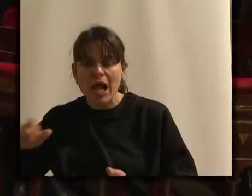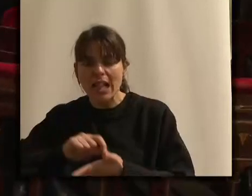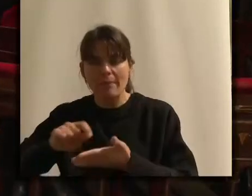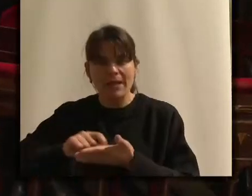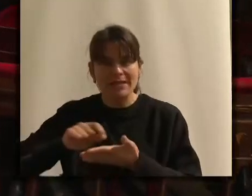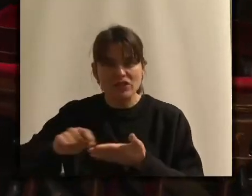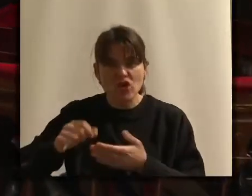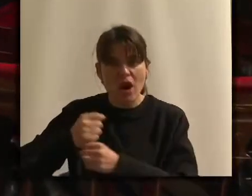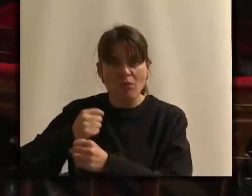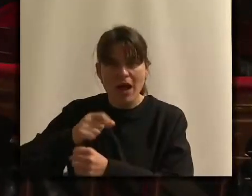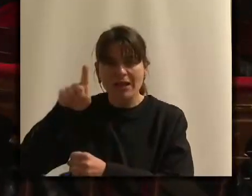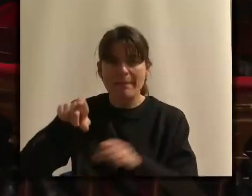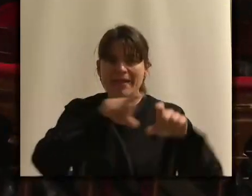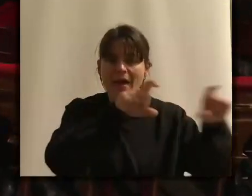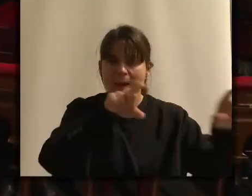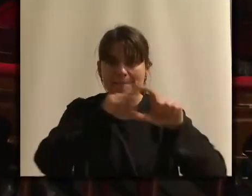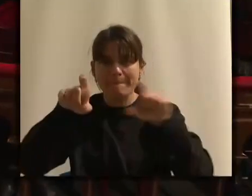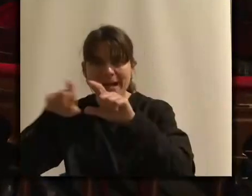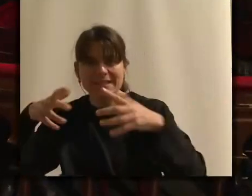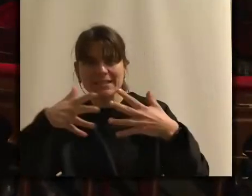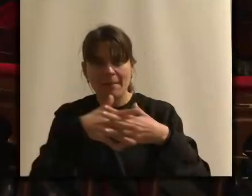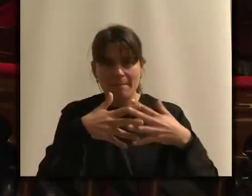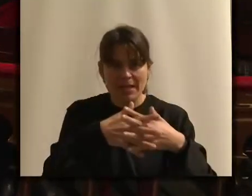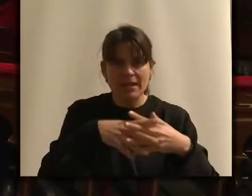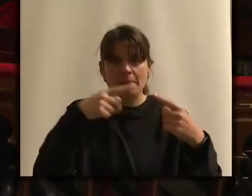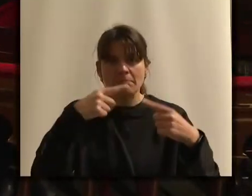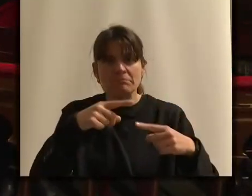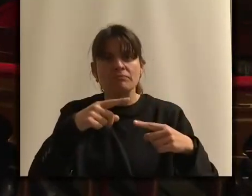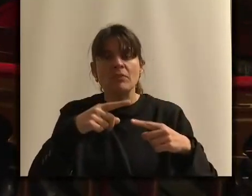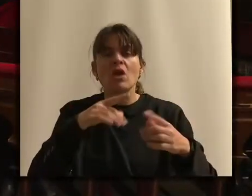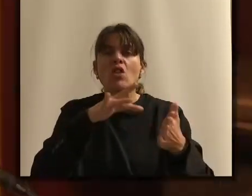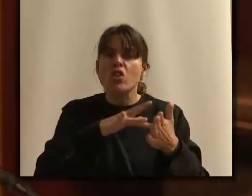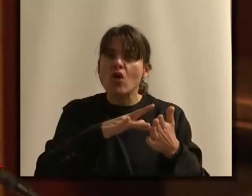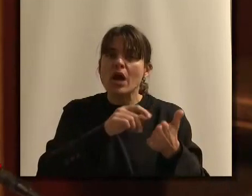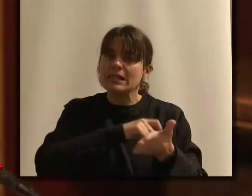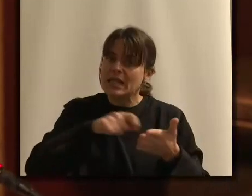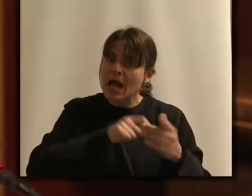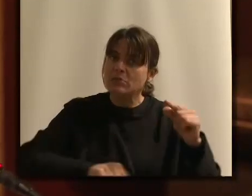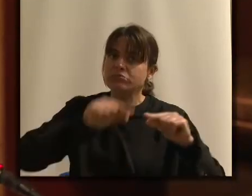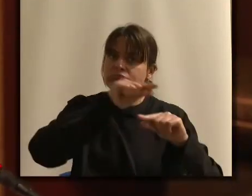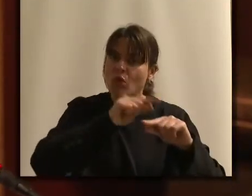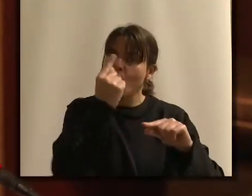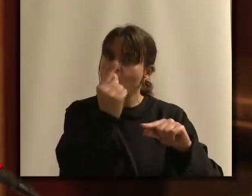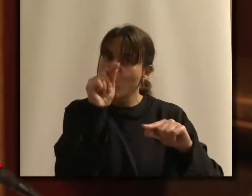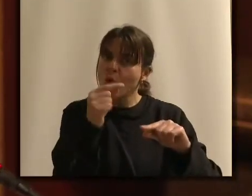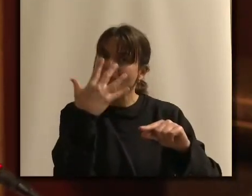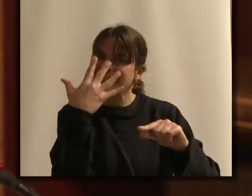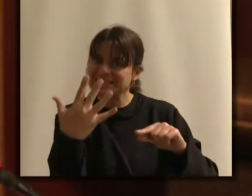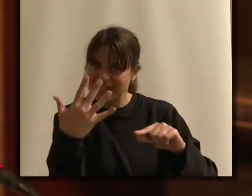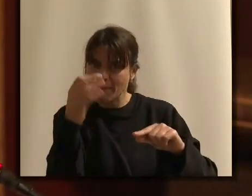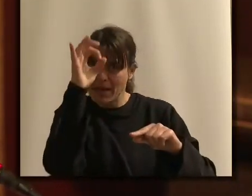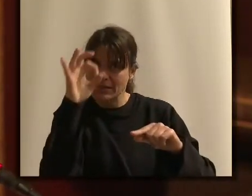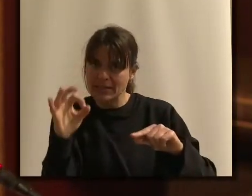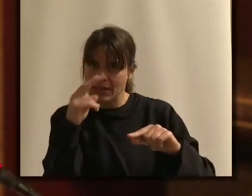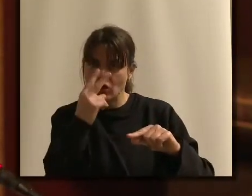el personal laboral de les empreses mixtes, doncs, li correspon als increments addicionals d'aquest 1,5% per l'any 22